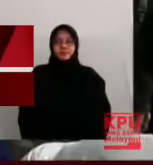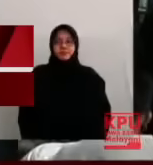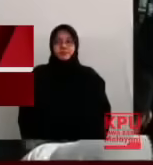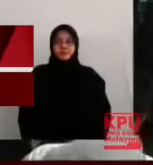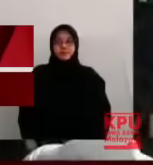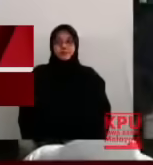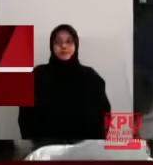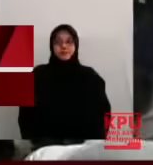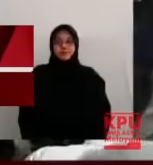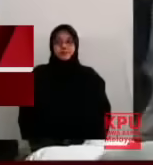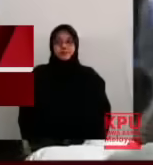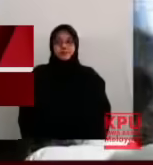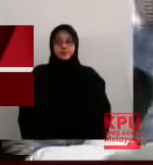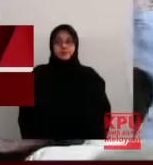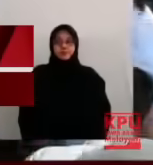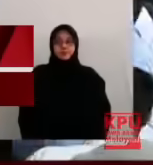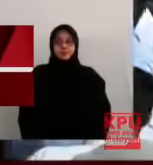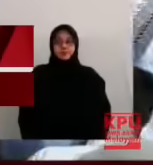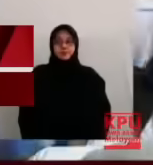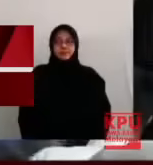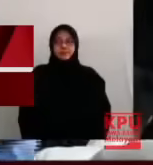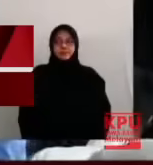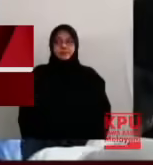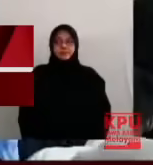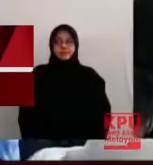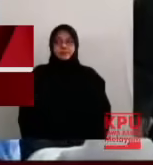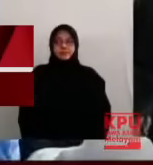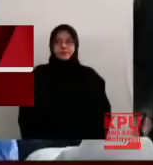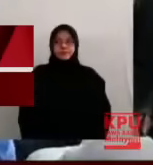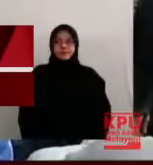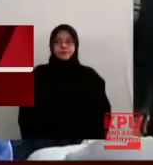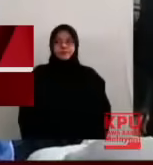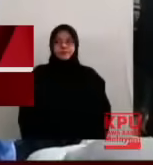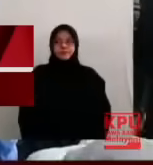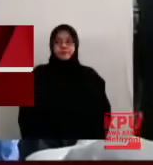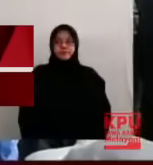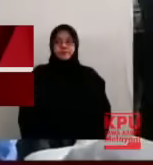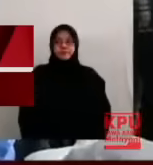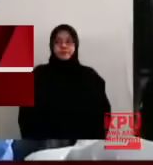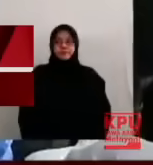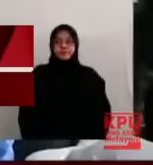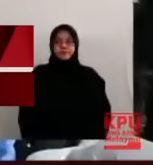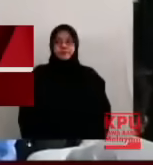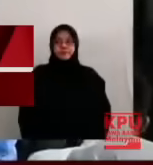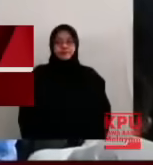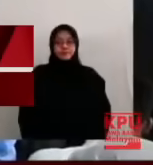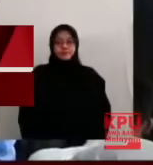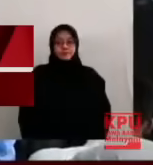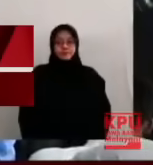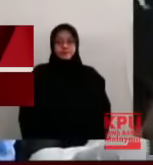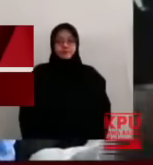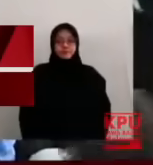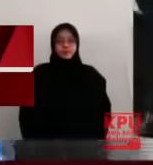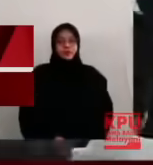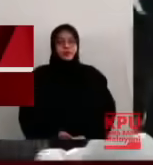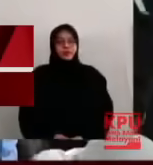kemudian Dedi Mulyadi dan Erwan mendaftarkan diri ke KPU Jawa Barat kita saksikan bersama bahwa